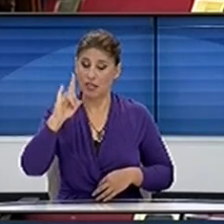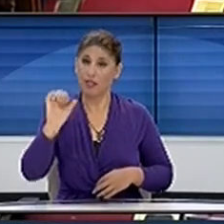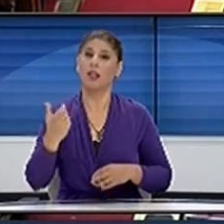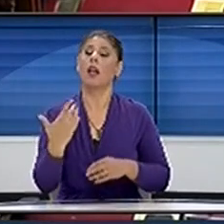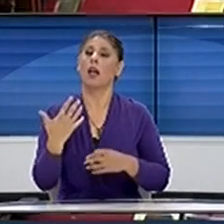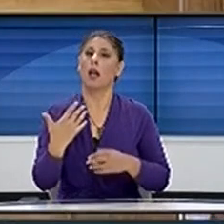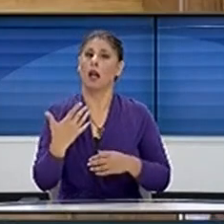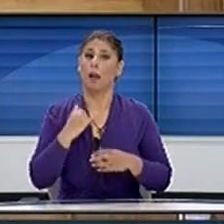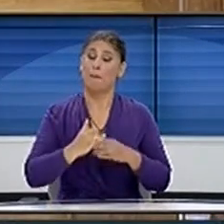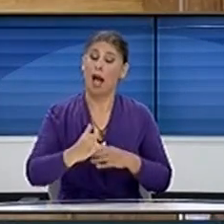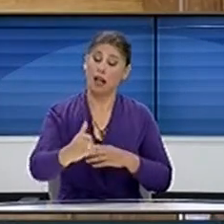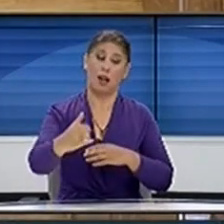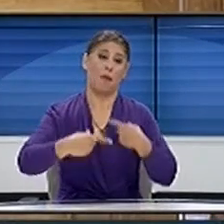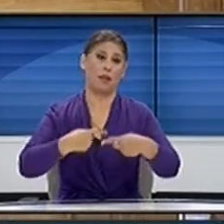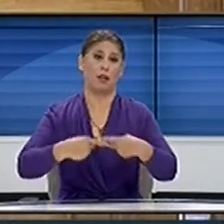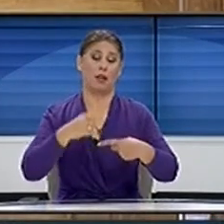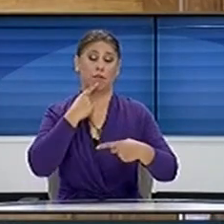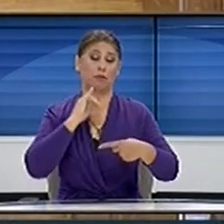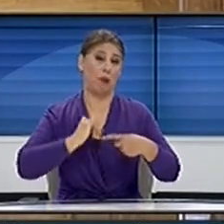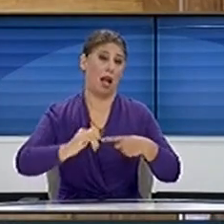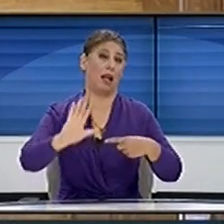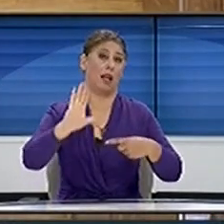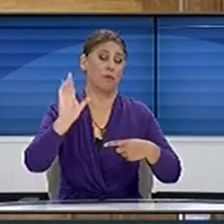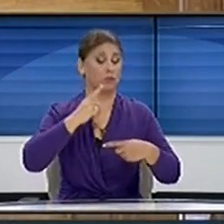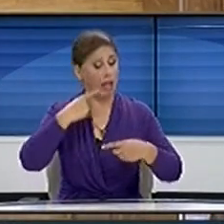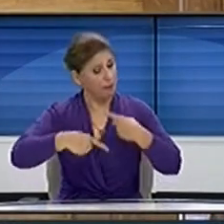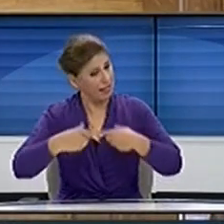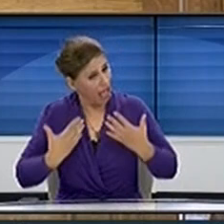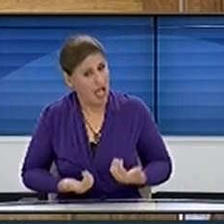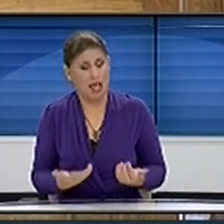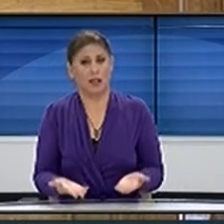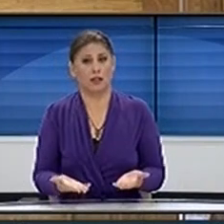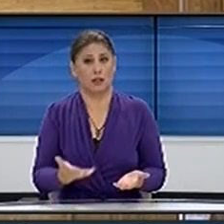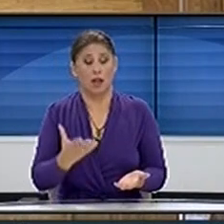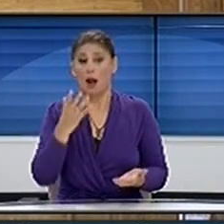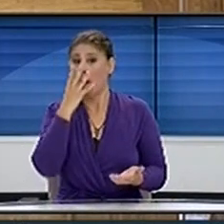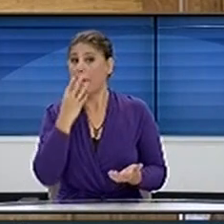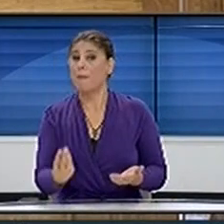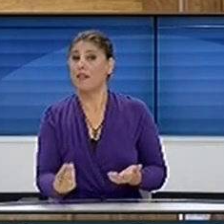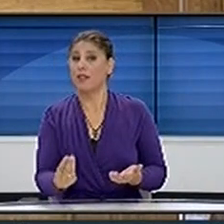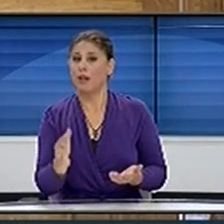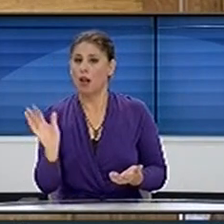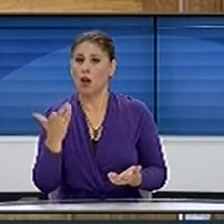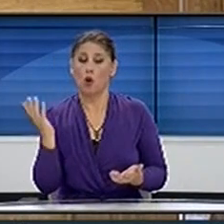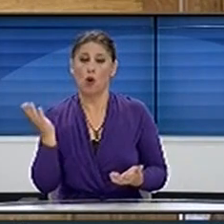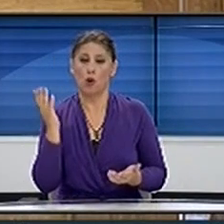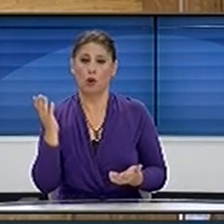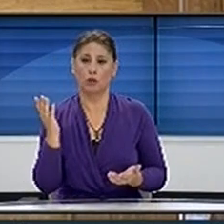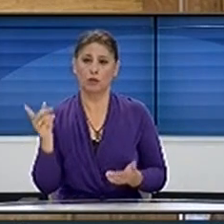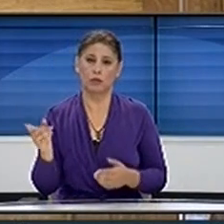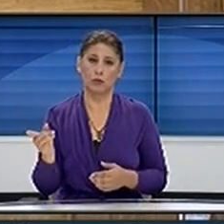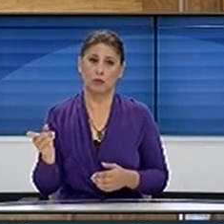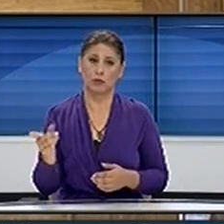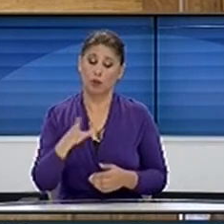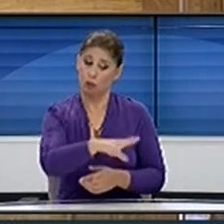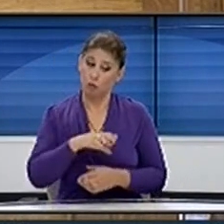κοινοβουλευτικός, να μας πείτε αν ο Ανδρέας Βανδρέο έκανε καλά όταν υπήγαγε την Εθνική Υπηρεσία Πληροφοριών στην ευθύνη